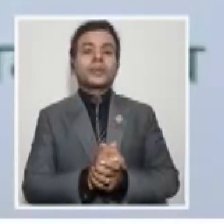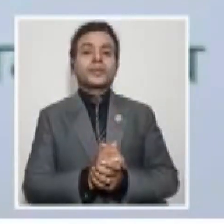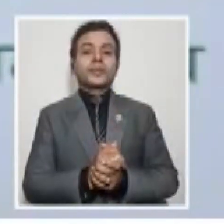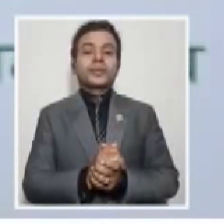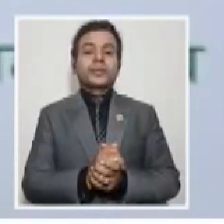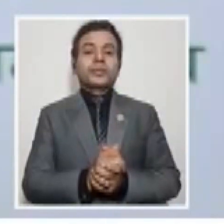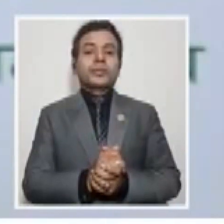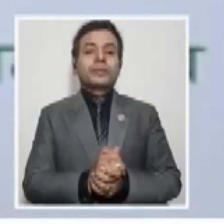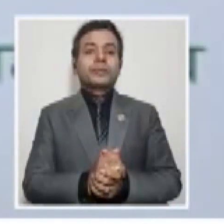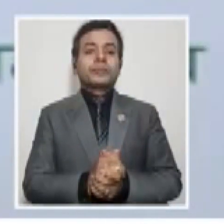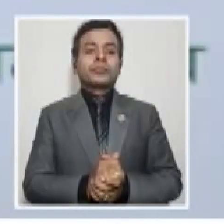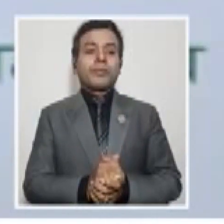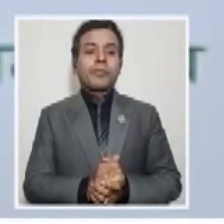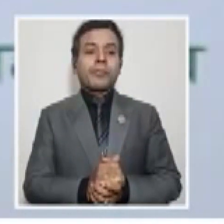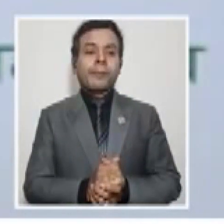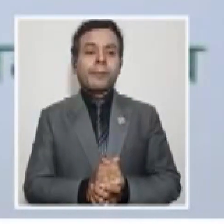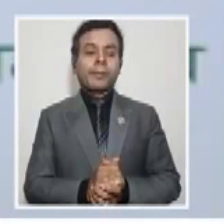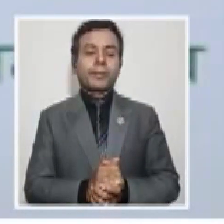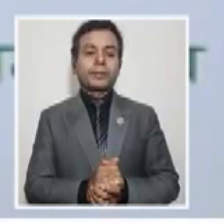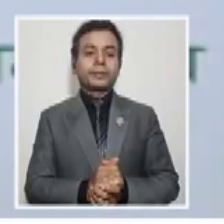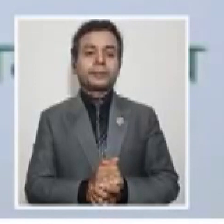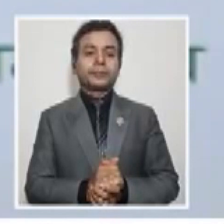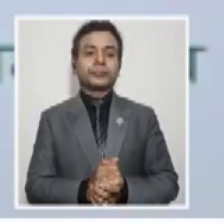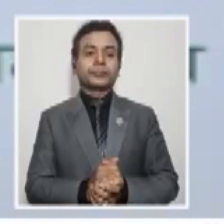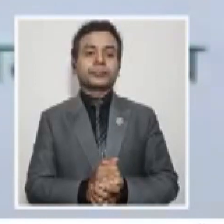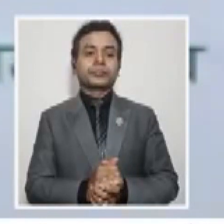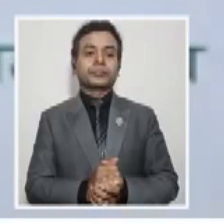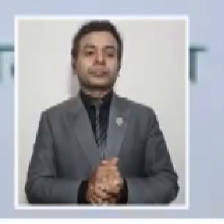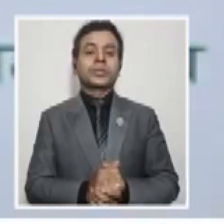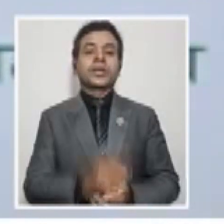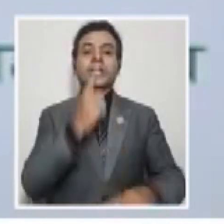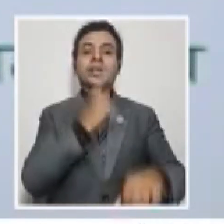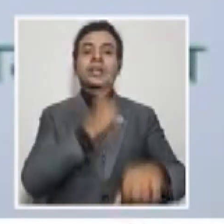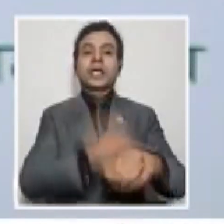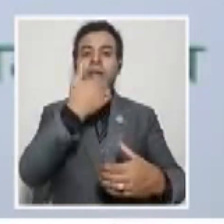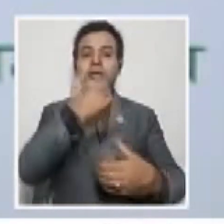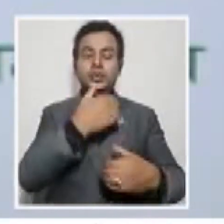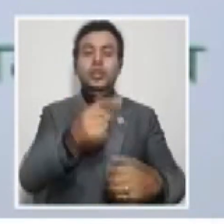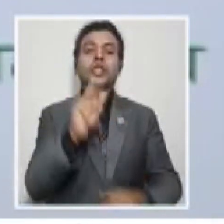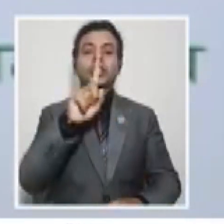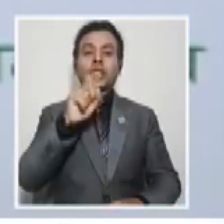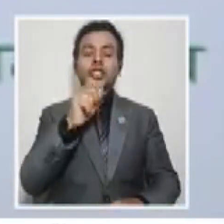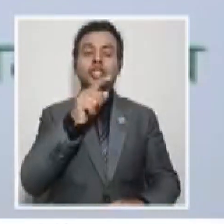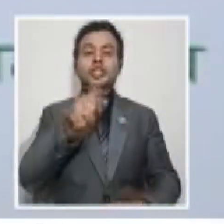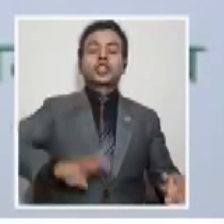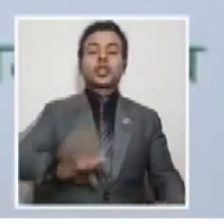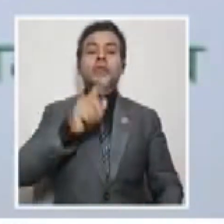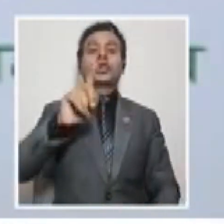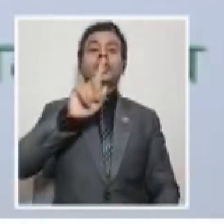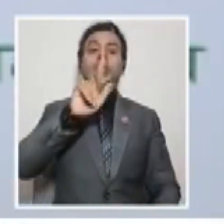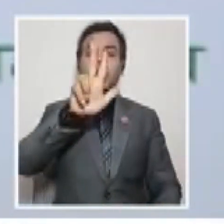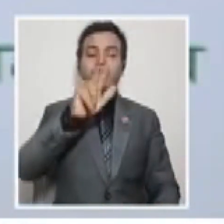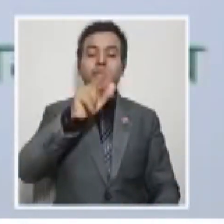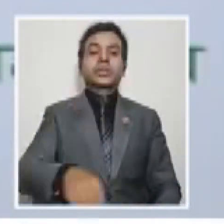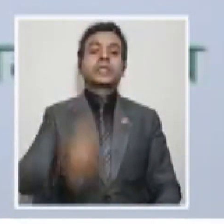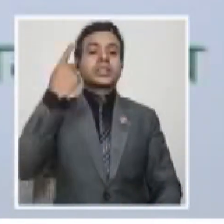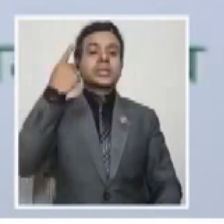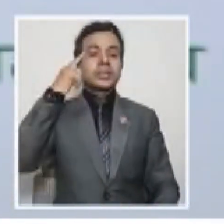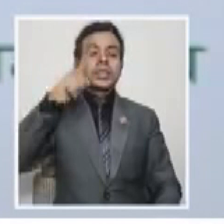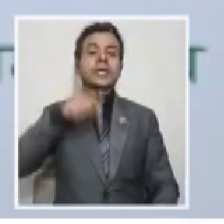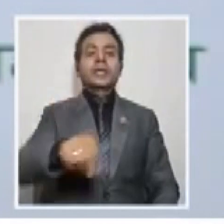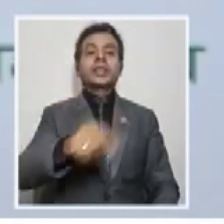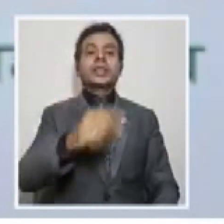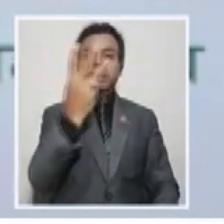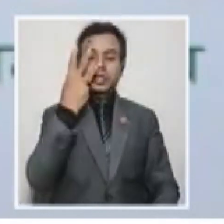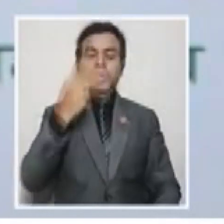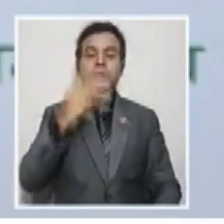ঢাকা ডিভিশনে 10 জন, চট্টগ্রাম ডিভিশনে 8 জন, সিলেট ডিভিশনে 3 জন এবং ময়মনসিংহ ডিভিশনে 1 জন। ঢাকা ডিভিশনের মধ্যে